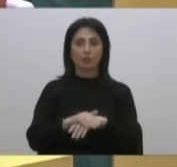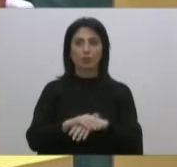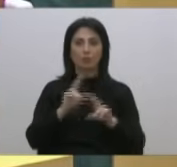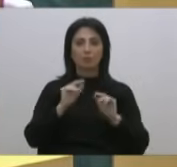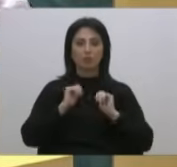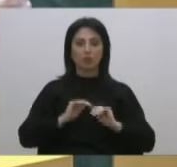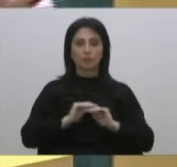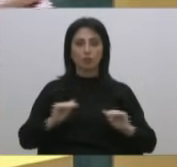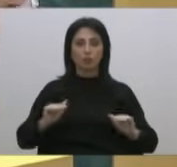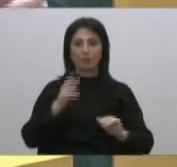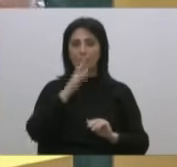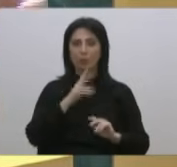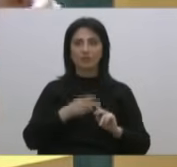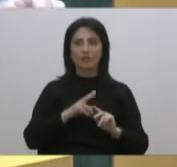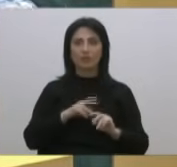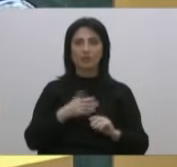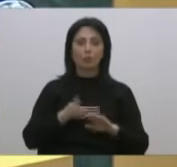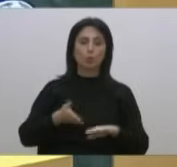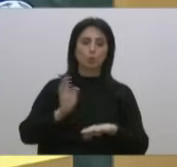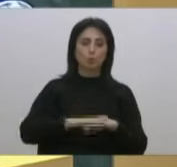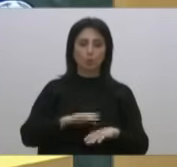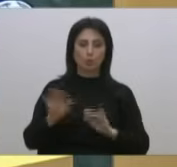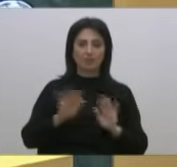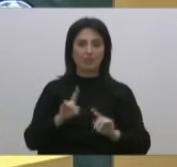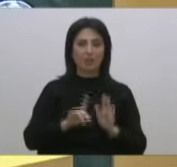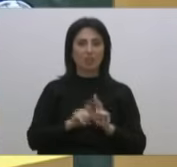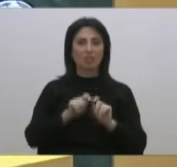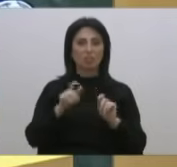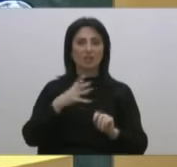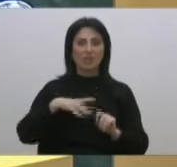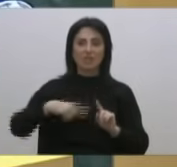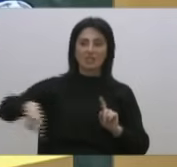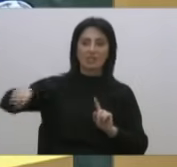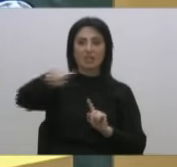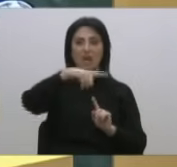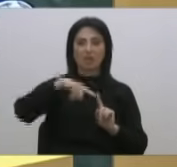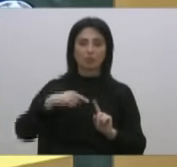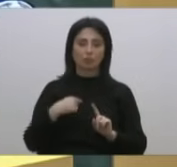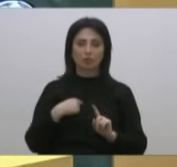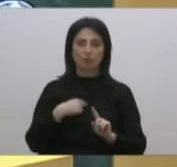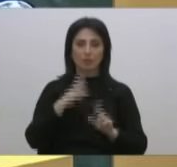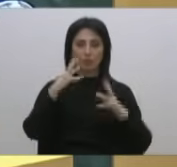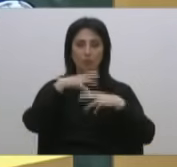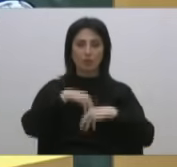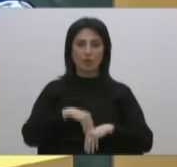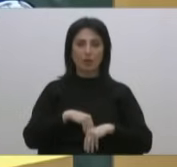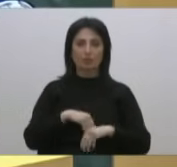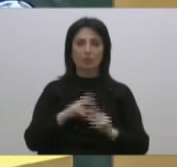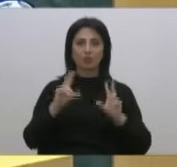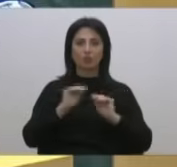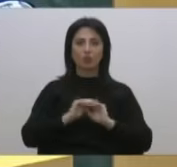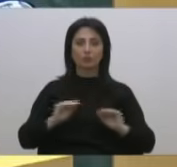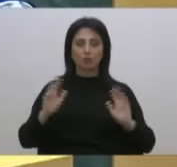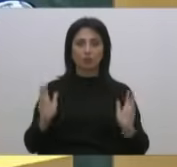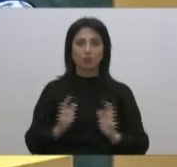არის მშვიდობა. Მიუხედავად იმ ურთულეს ვითარების, რომელიც არის შექმნილი ჩვენი ქვეყნის გარშემო, ჩვენ მოახერხეთ